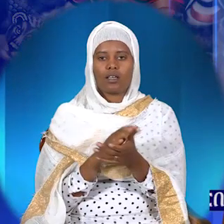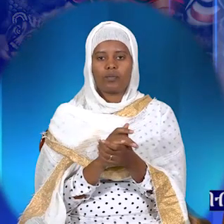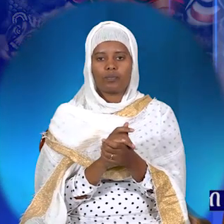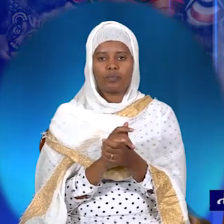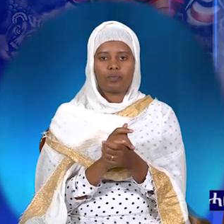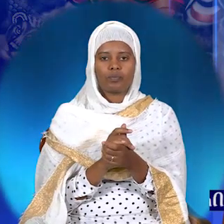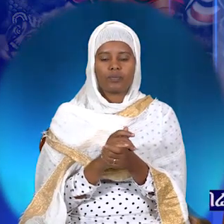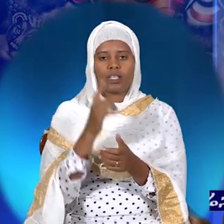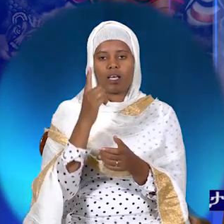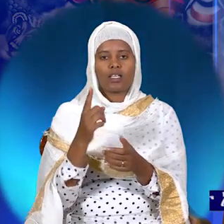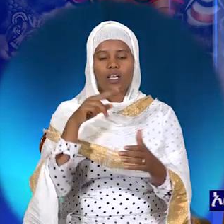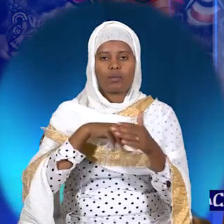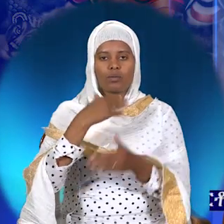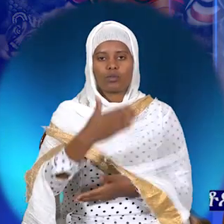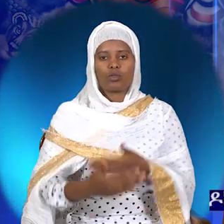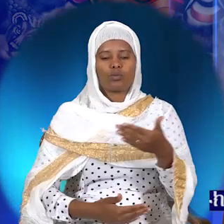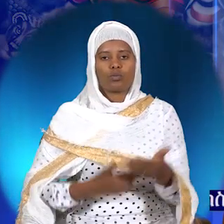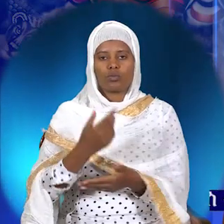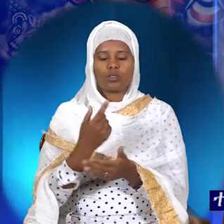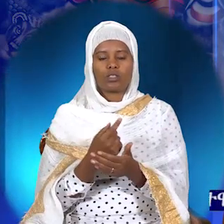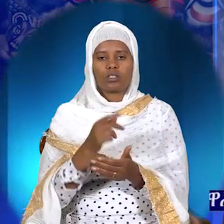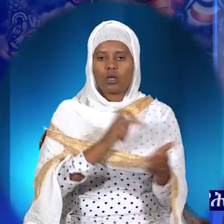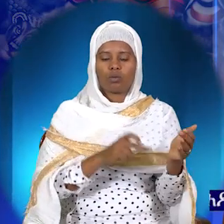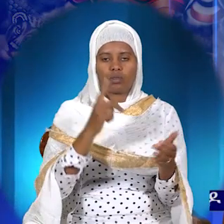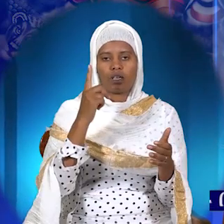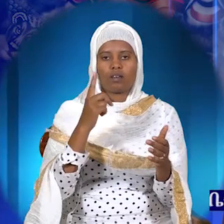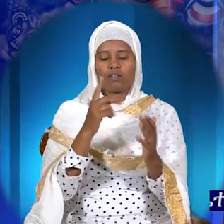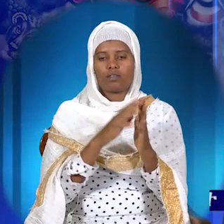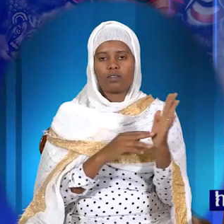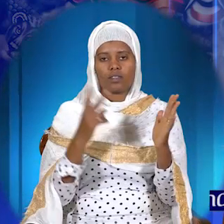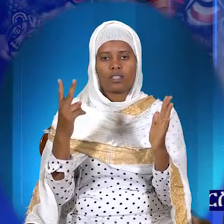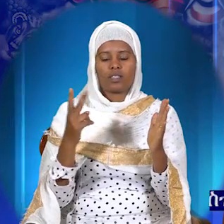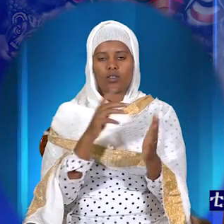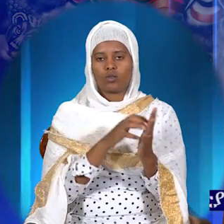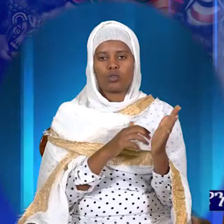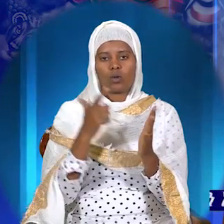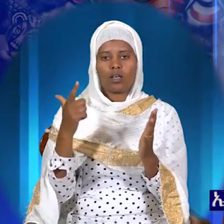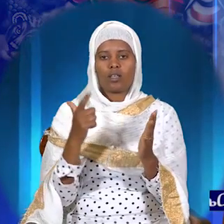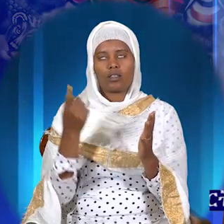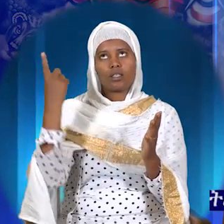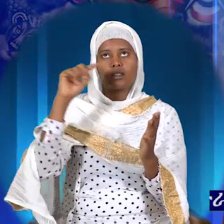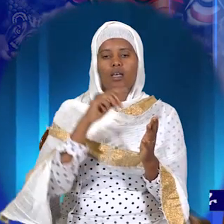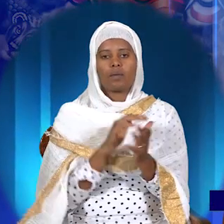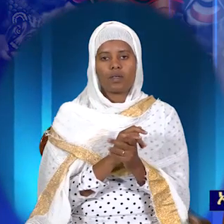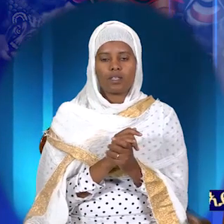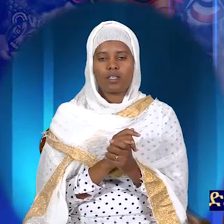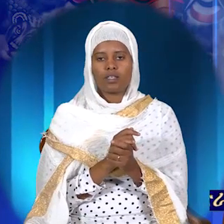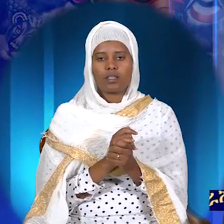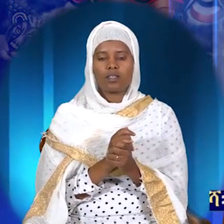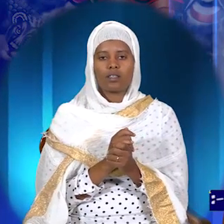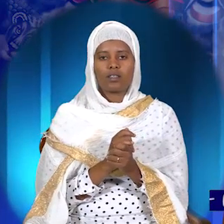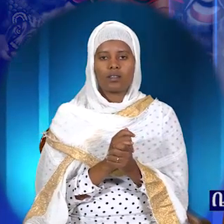ከለና ሓደ ኣብ መዝሙር 2 ፍቕዲ 7 ኣብ መዝሙር 2 ኣብ ፍቕዲ 7